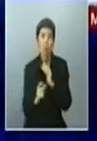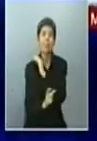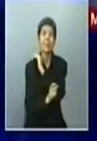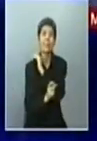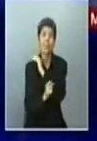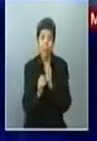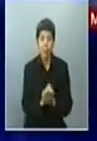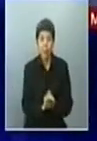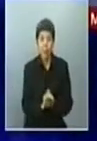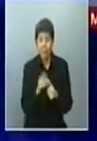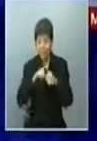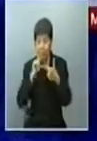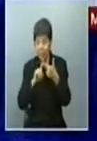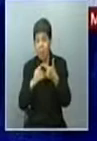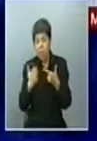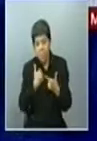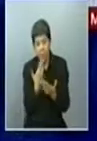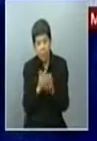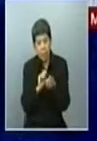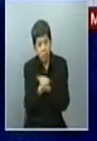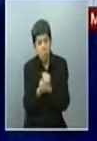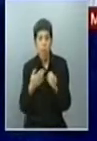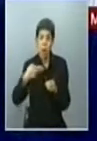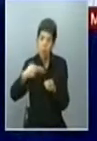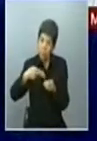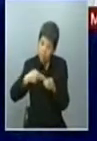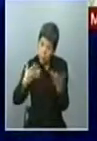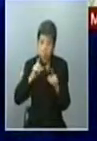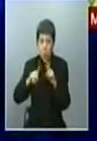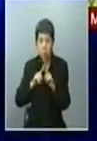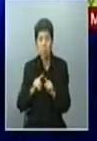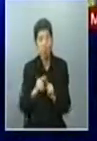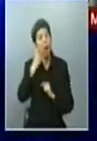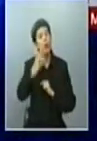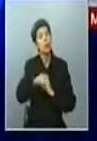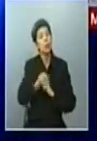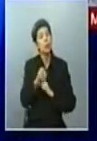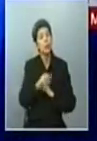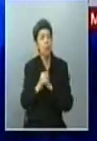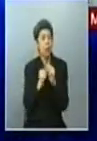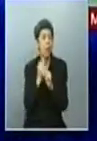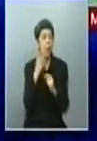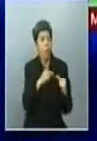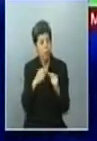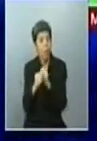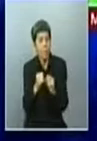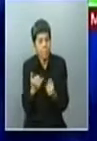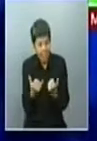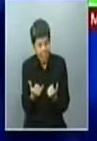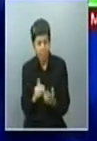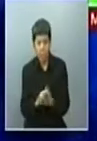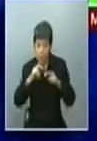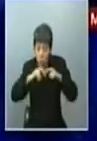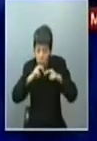ครับปัจจัยอื่นๆก็จะมีพวกอัตราแลกเปลี่ยนราคาน้ำมันซึ่งก็จะเป็นปัจจัยเดิมๆที่ค้างมาจากปีก่อนทีนี้ในบทวิเคราะห์ต